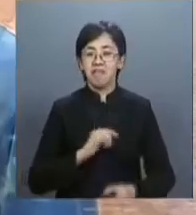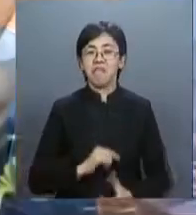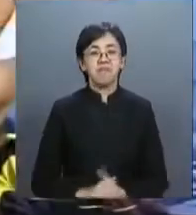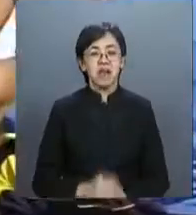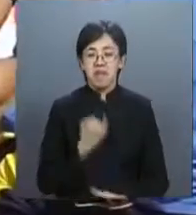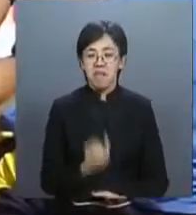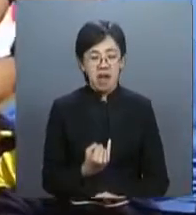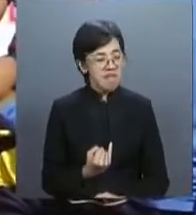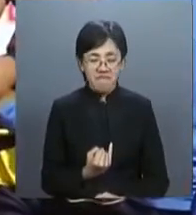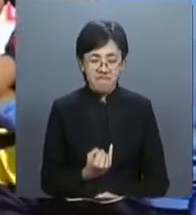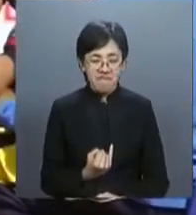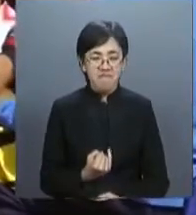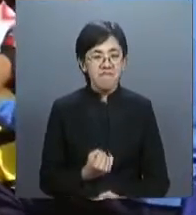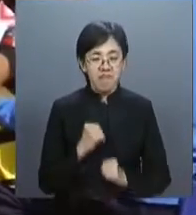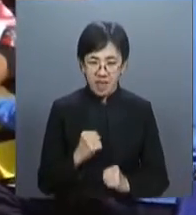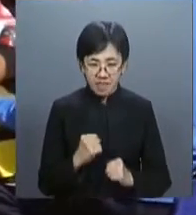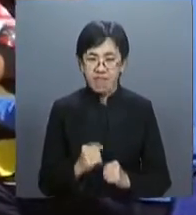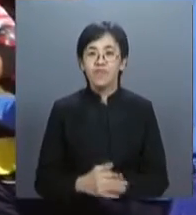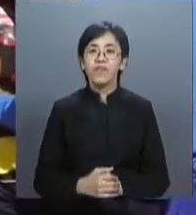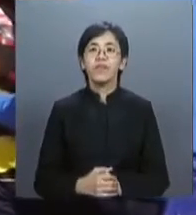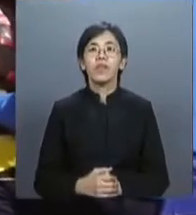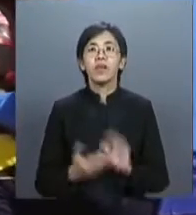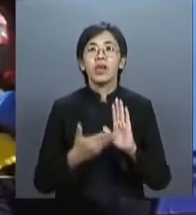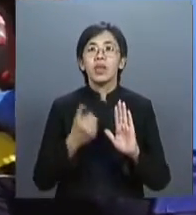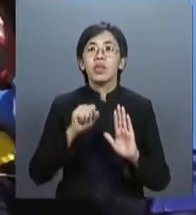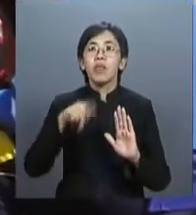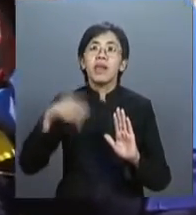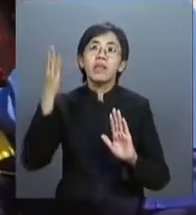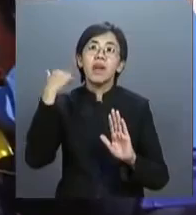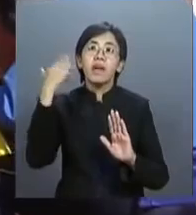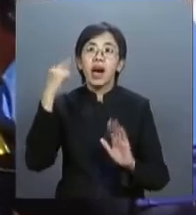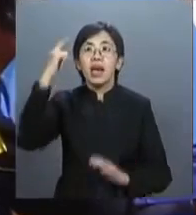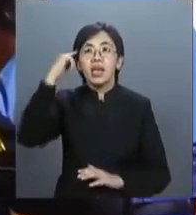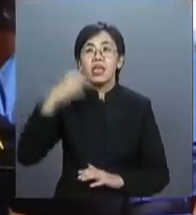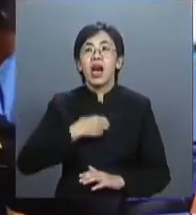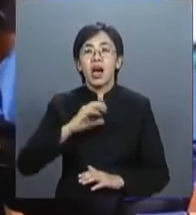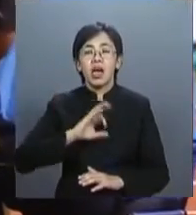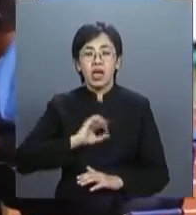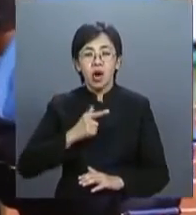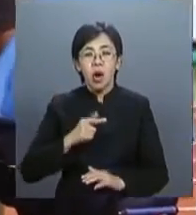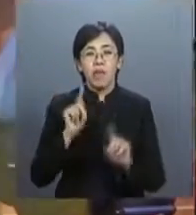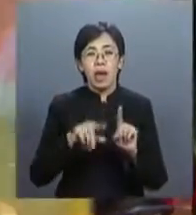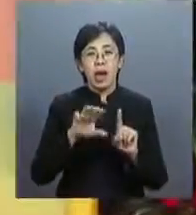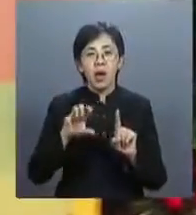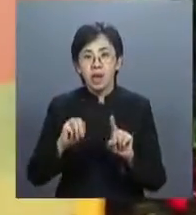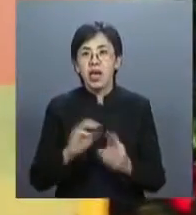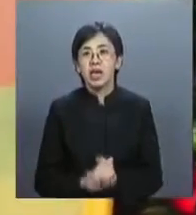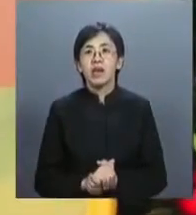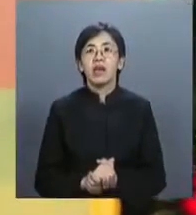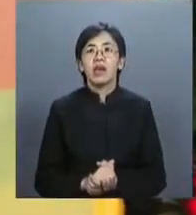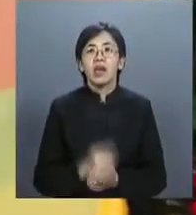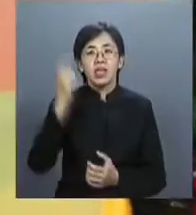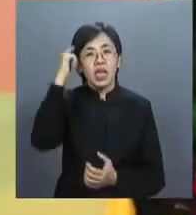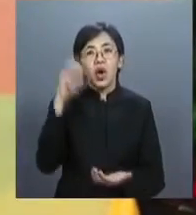อมแพ้ เป้าหมายสุพรรณบุรีเกมที่ผ่านมาของคณิตคือเหรียญทองวิ่งระยะ 1,500 เมตรแต่ด้วยโชคชะตาที่เข้าข้